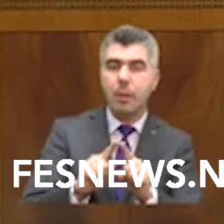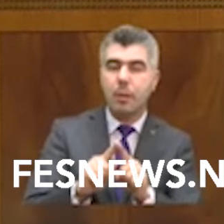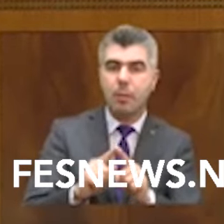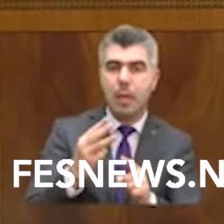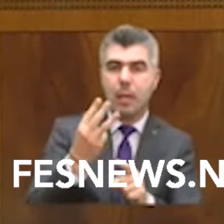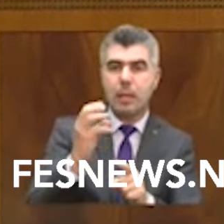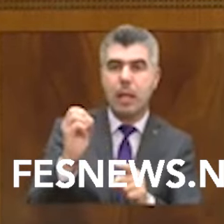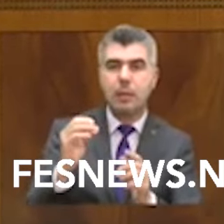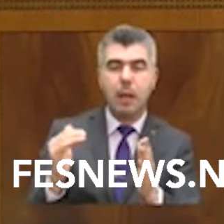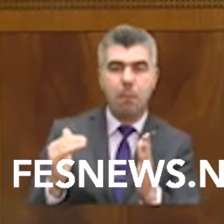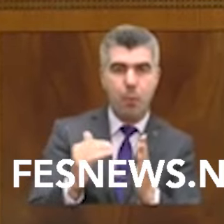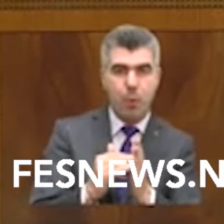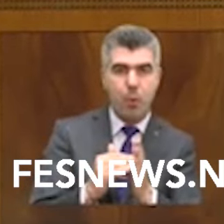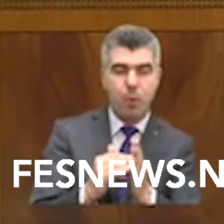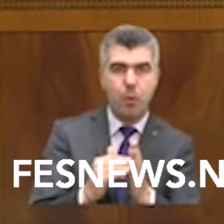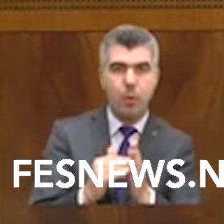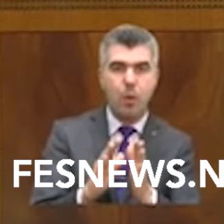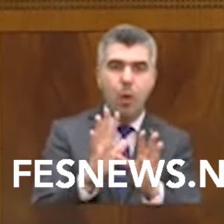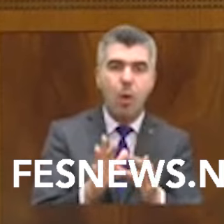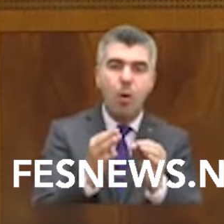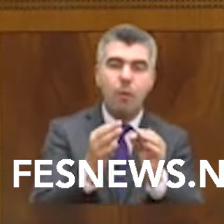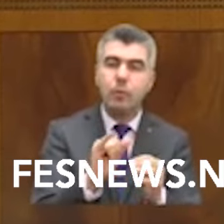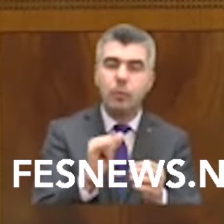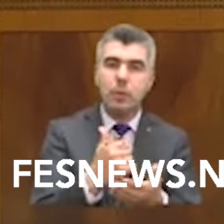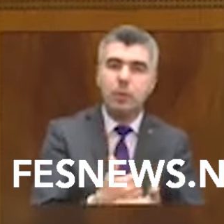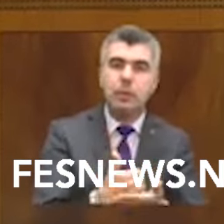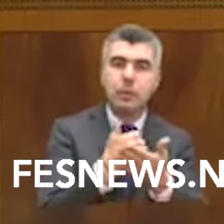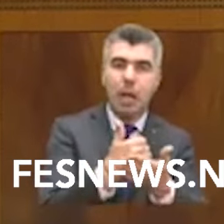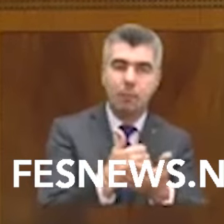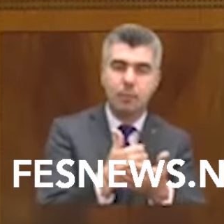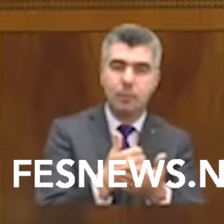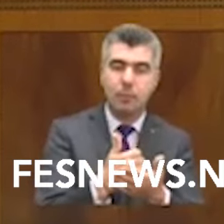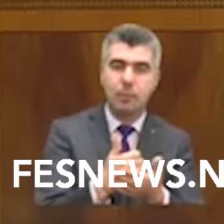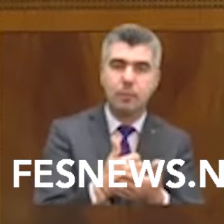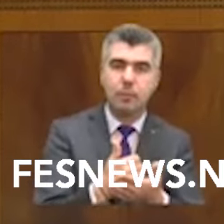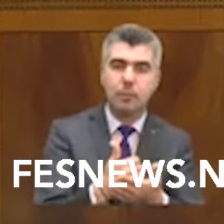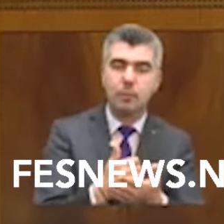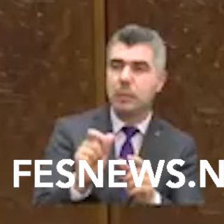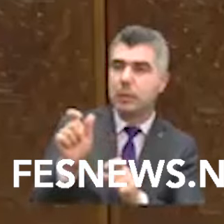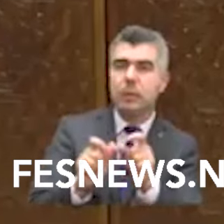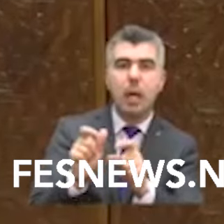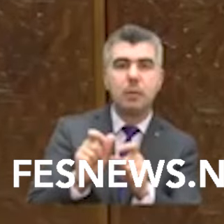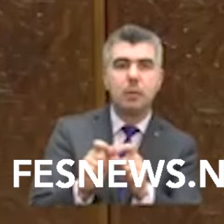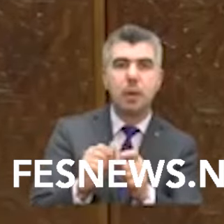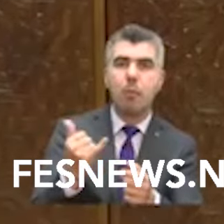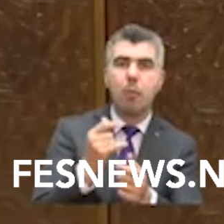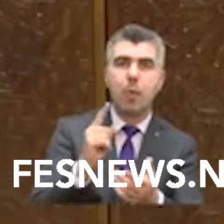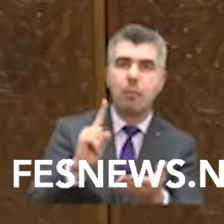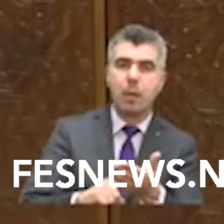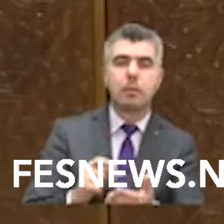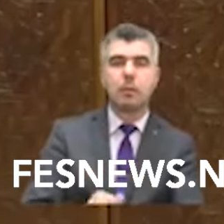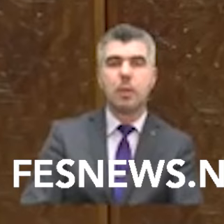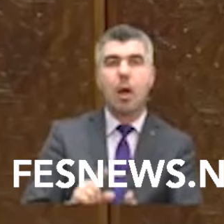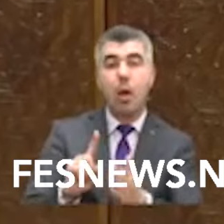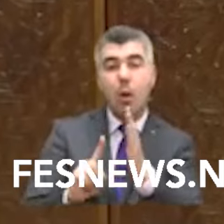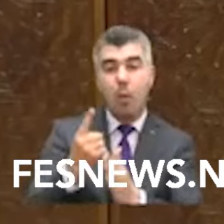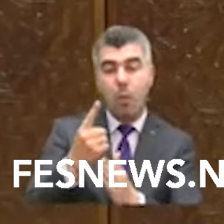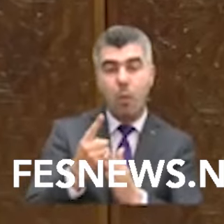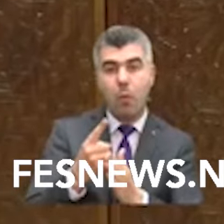درهم، هذا الهدف ديالنا هو اننا ندعموا القوى الشرائيه للمواطن. لاول مره في تاريخ